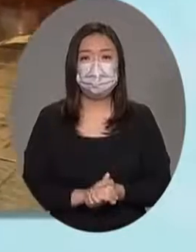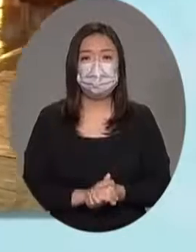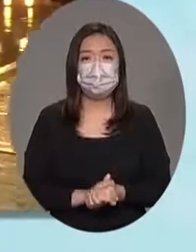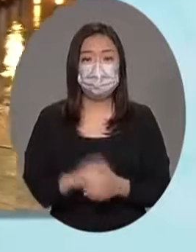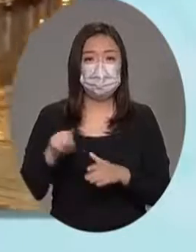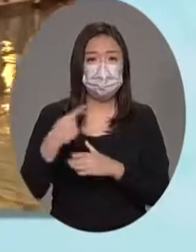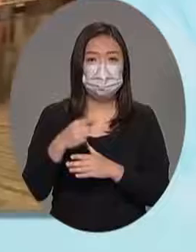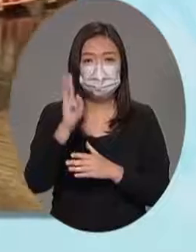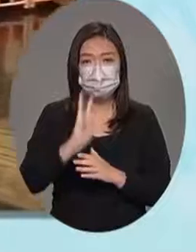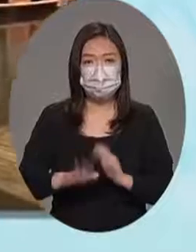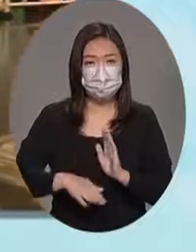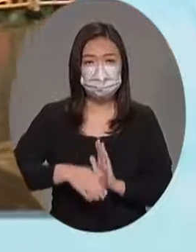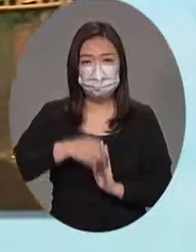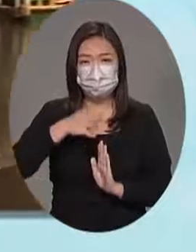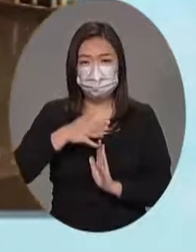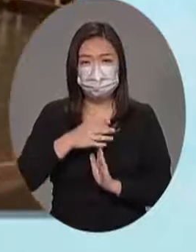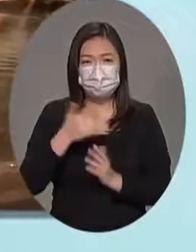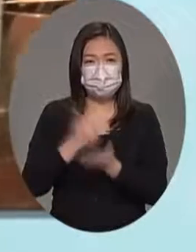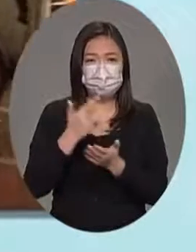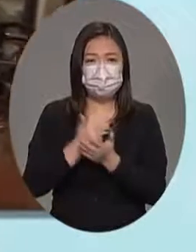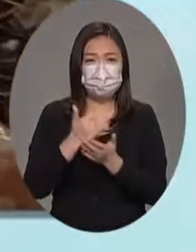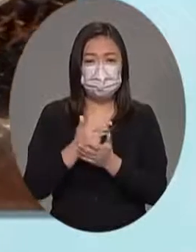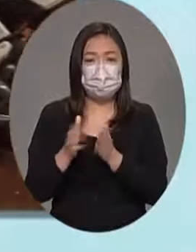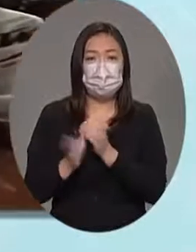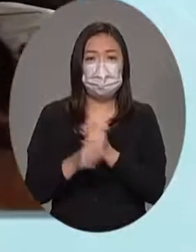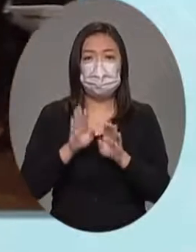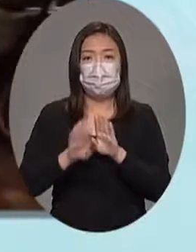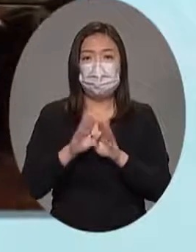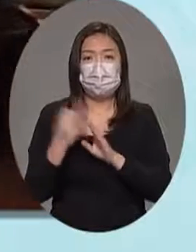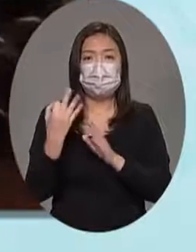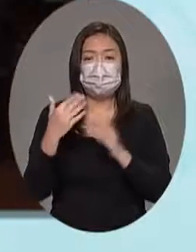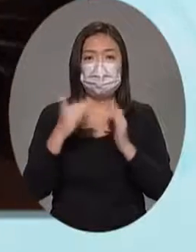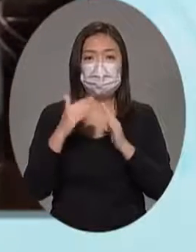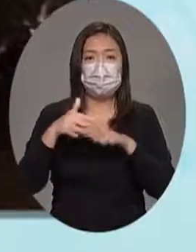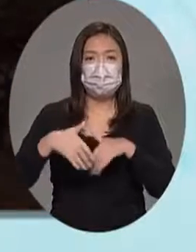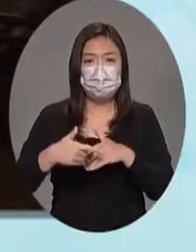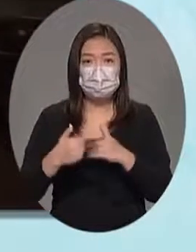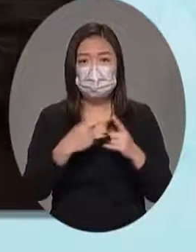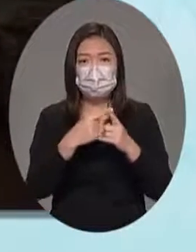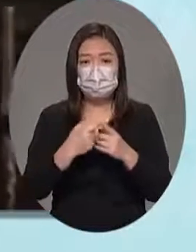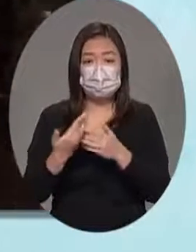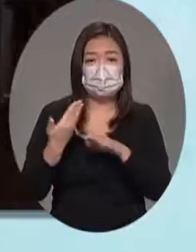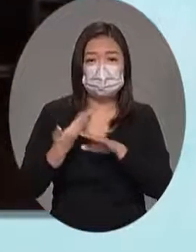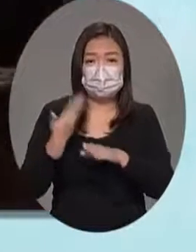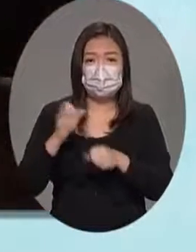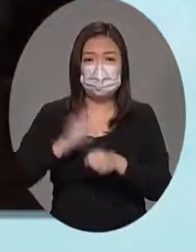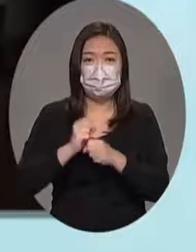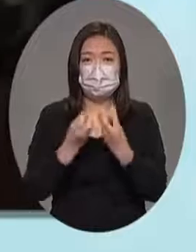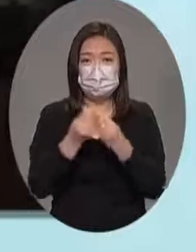另一個水浸黑點鲤鱼门三家村，就算村民一早堆晒沙包，作用都系有